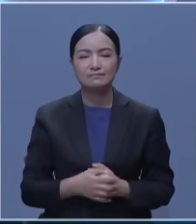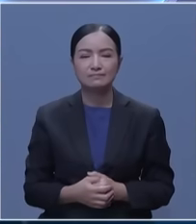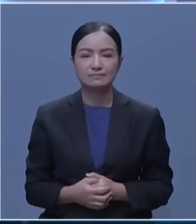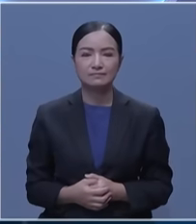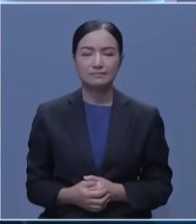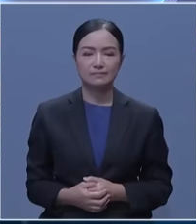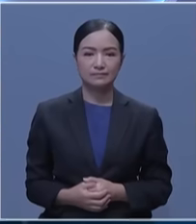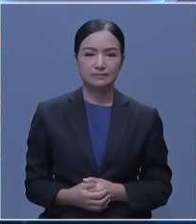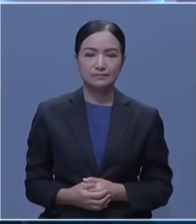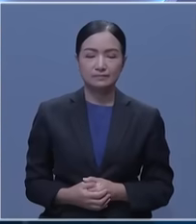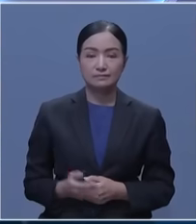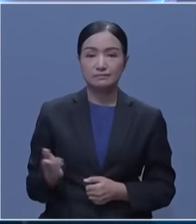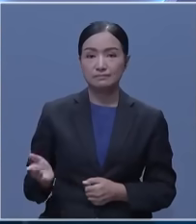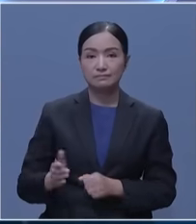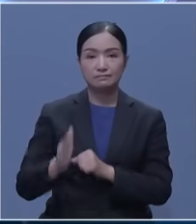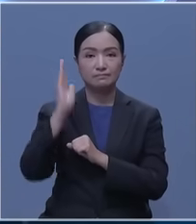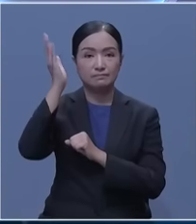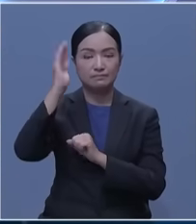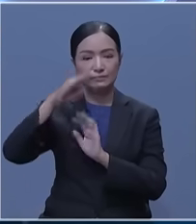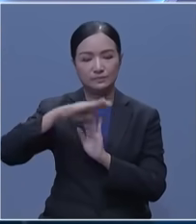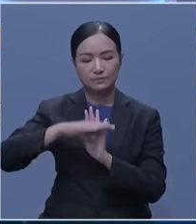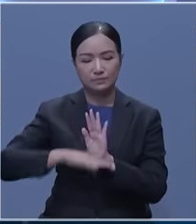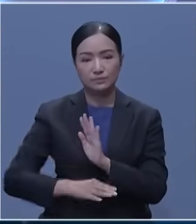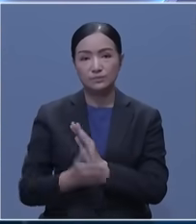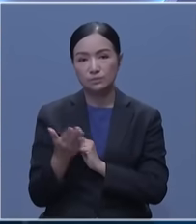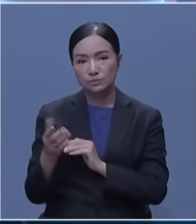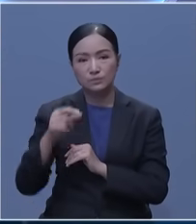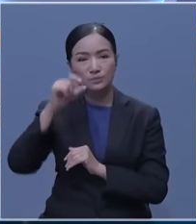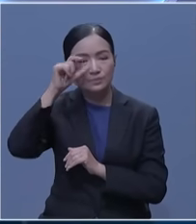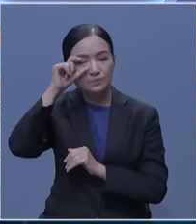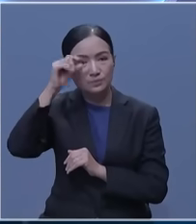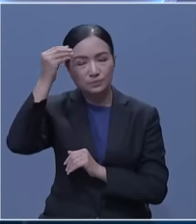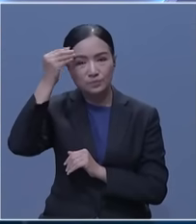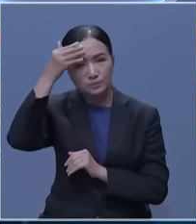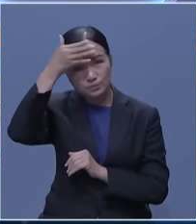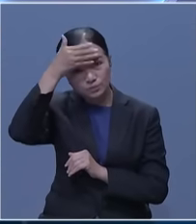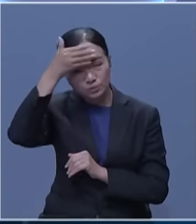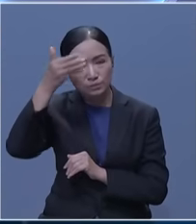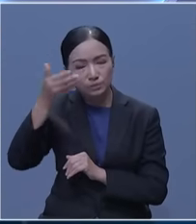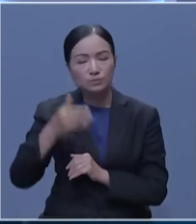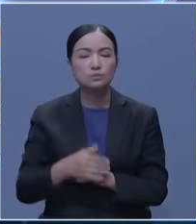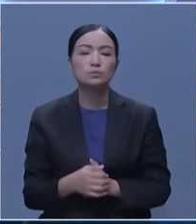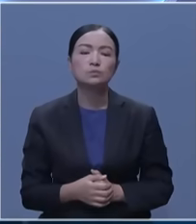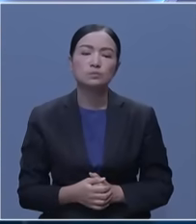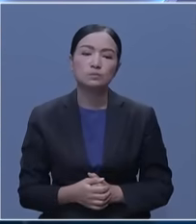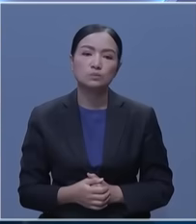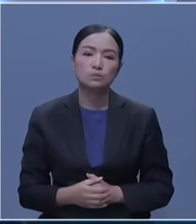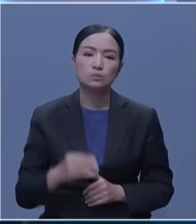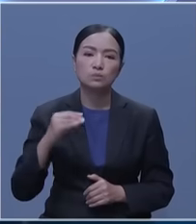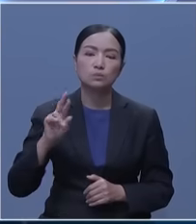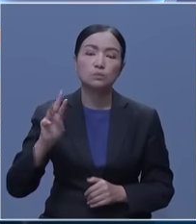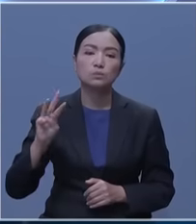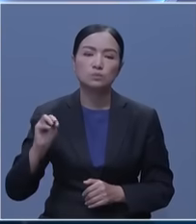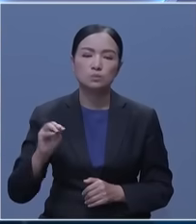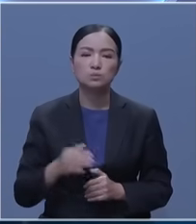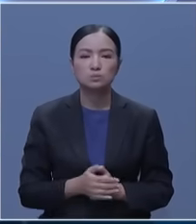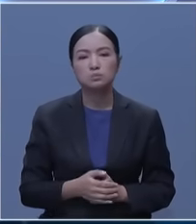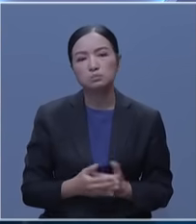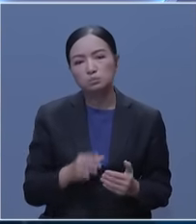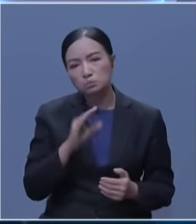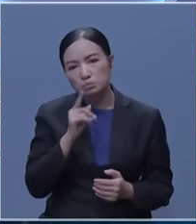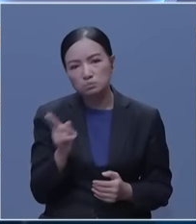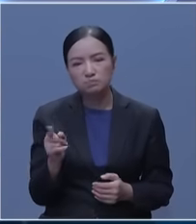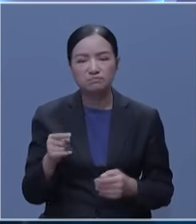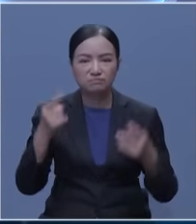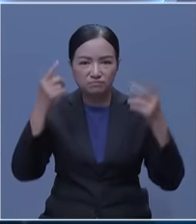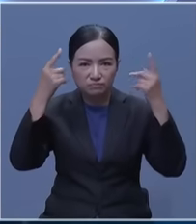นี่คือแถลงล่าสุดจากทางคุณรังสิมันต์โรมนะครับคุณโรมเนี่ยพูดหลายเรื่องโดยเฉพาะเรื่องของการกระทำของนายกเศรษฐาเข้